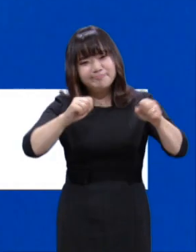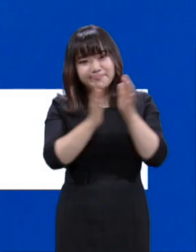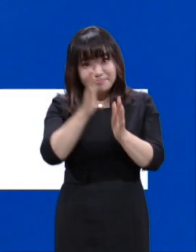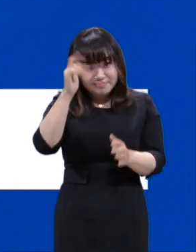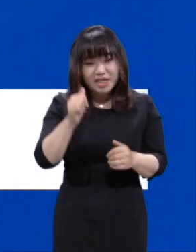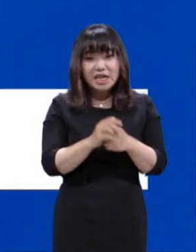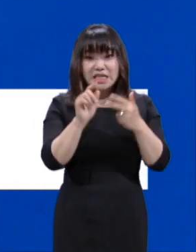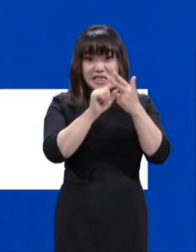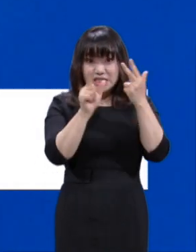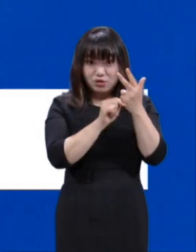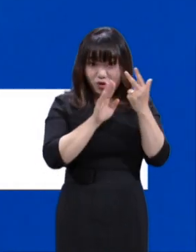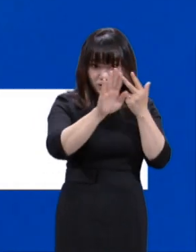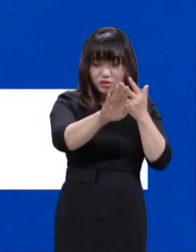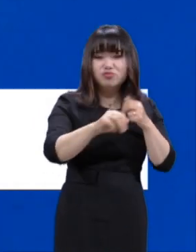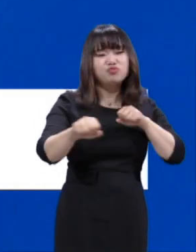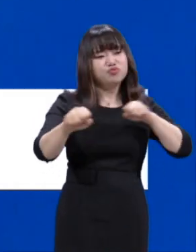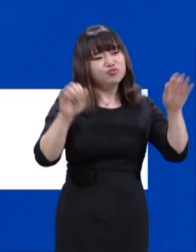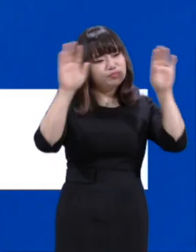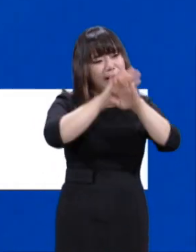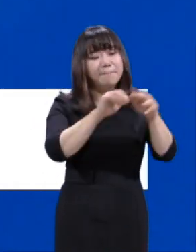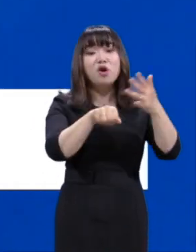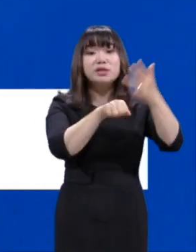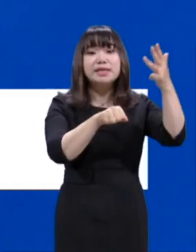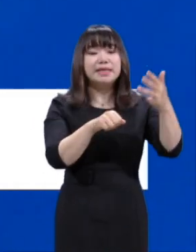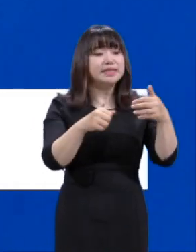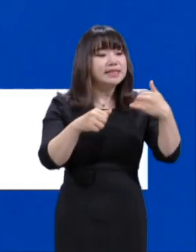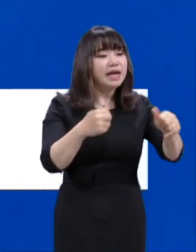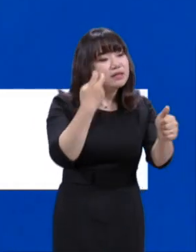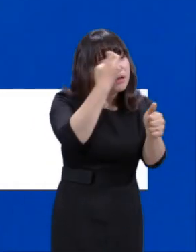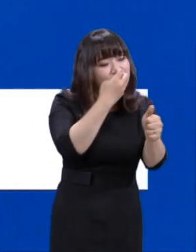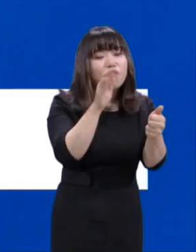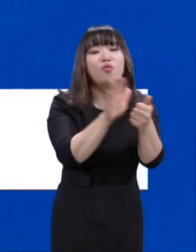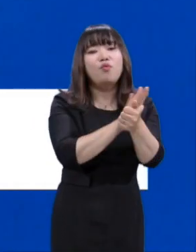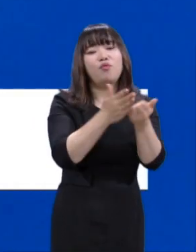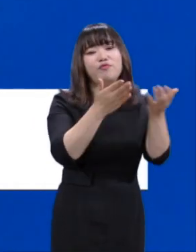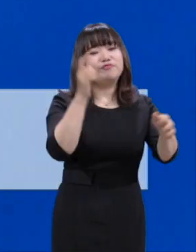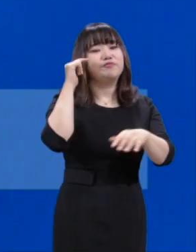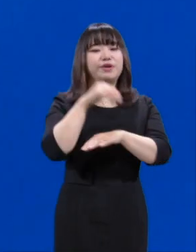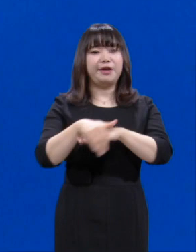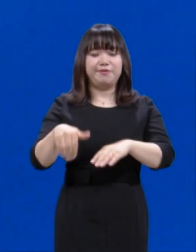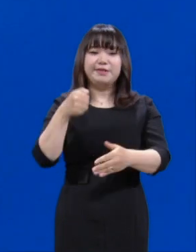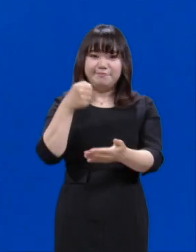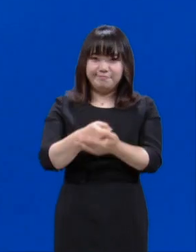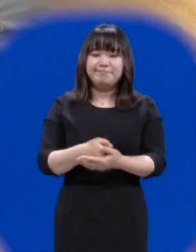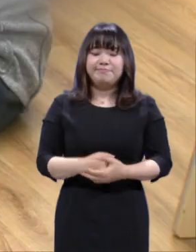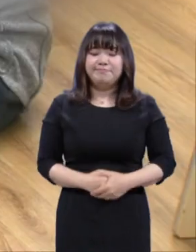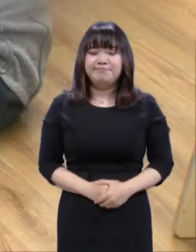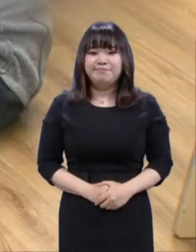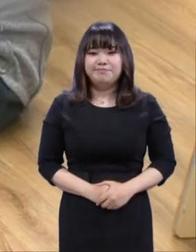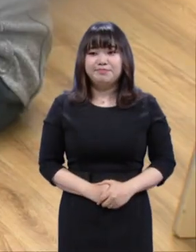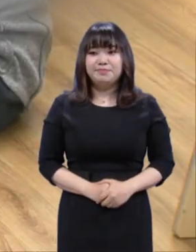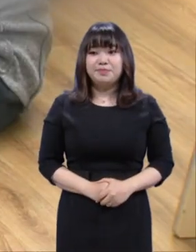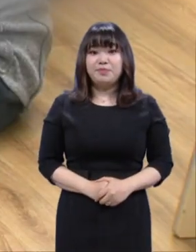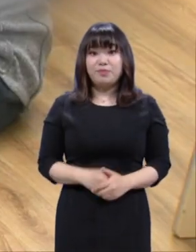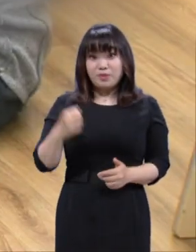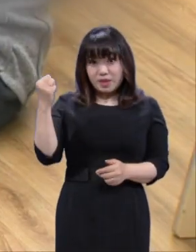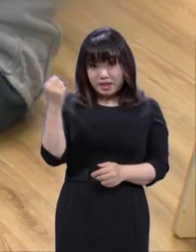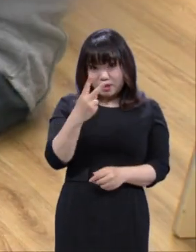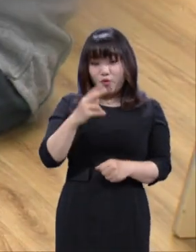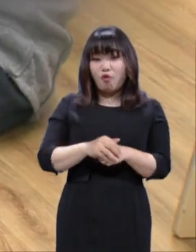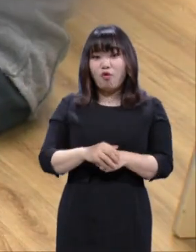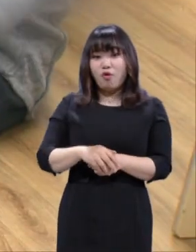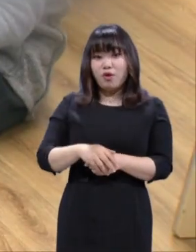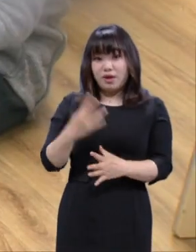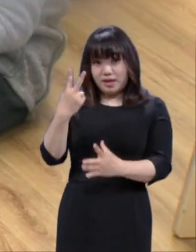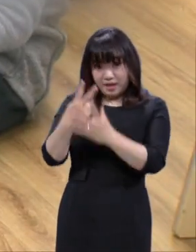이후 조속히 논의를 확대해서 8시까지의 돌봄 시대를 열도록 하겠습니다. 단일화 무산으로